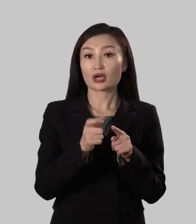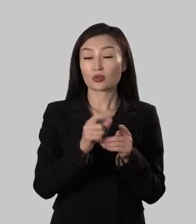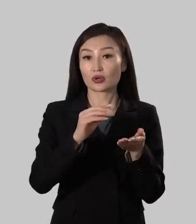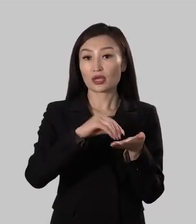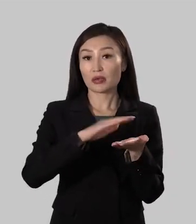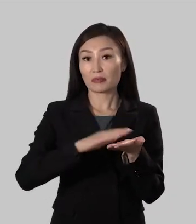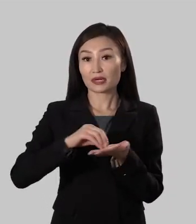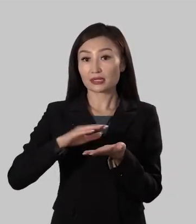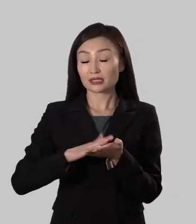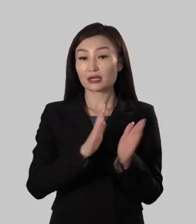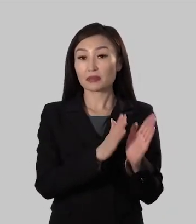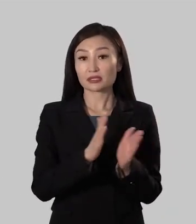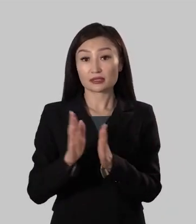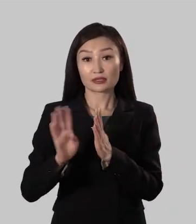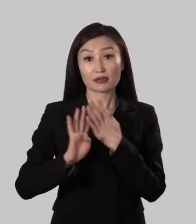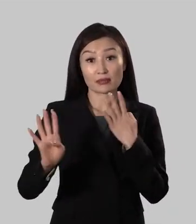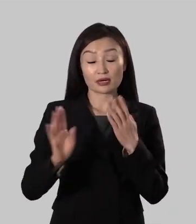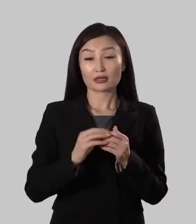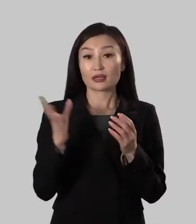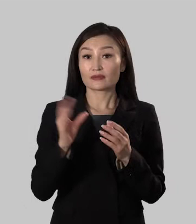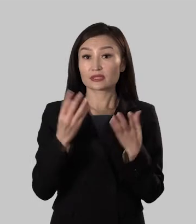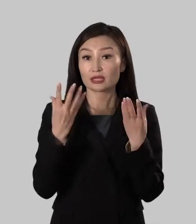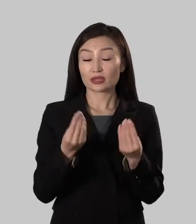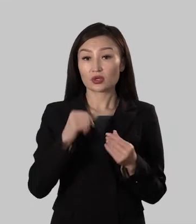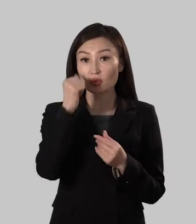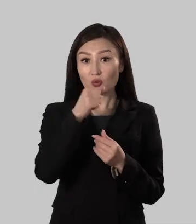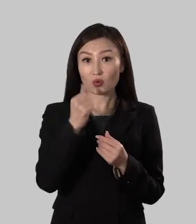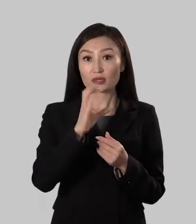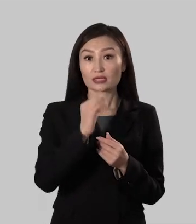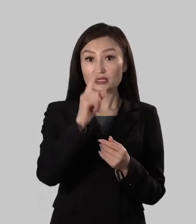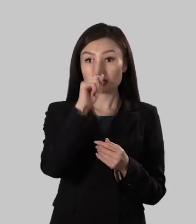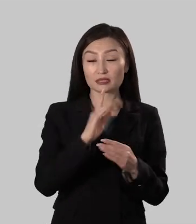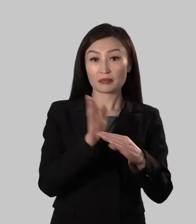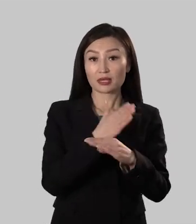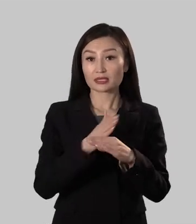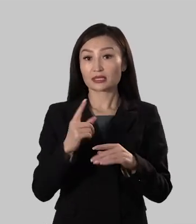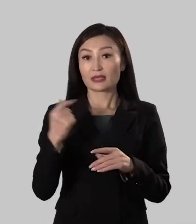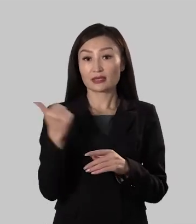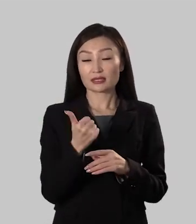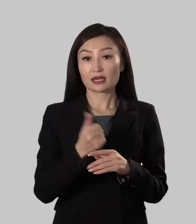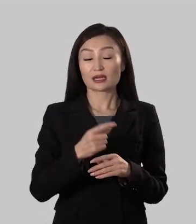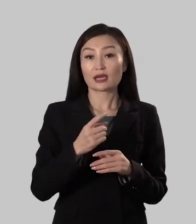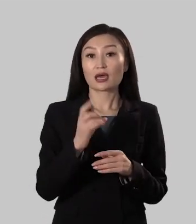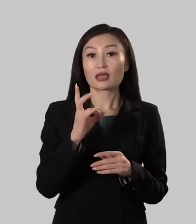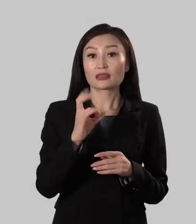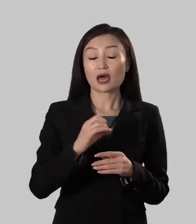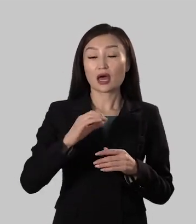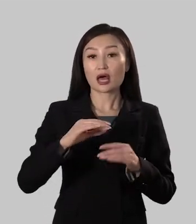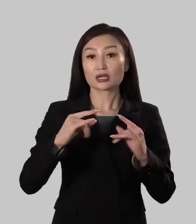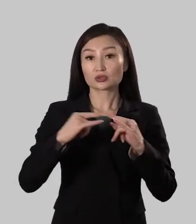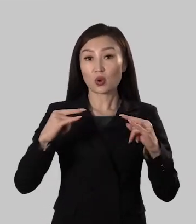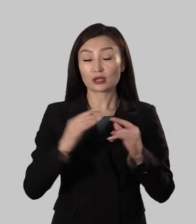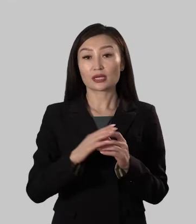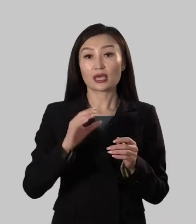перечислены в последовательном порядке все дни года с делением на месяцы и недели. Настольный календарь,